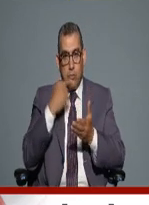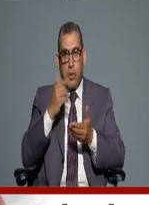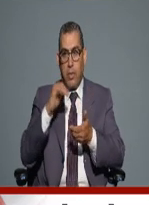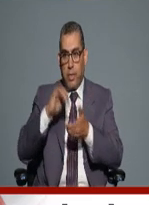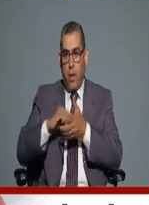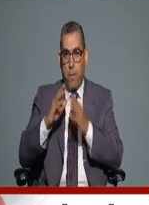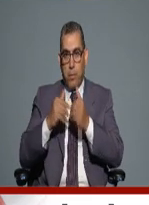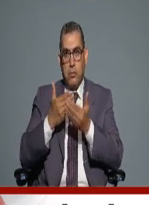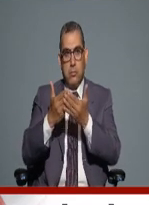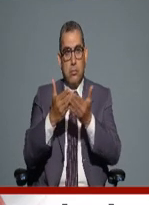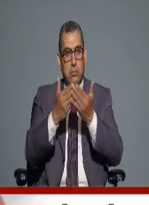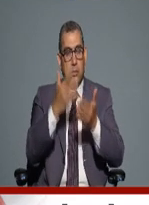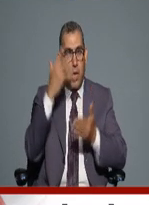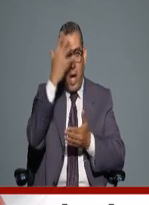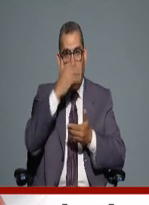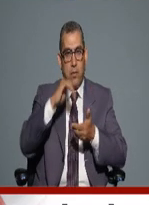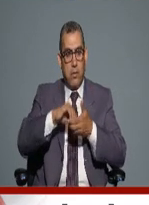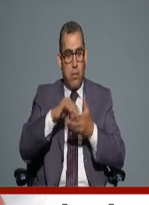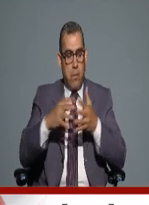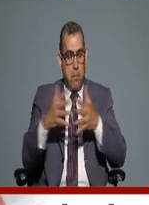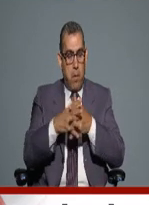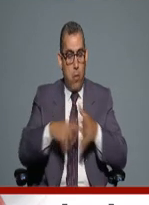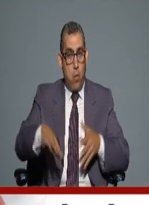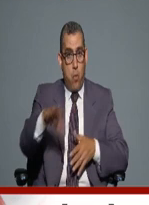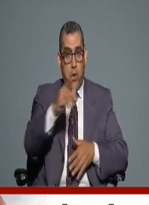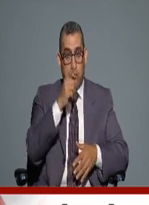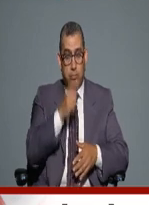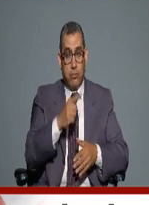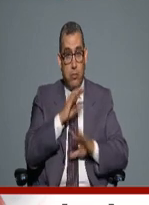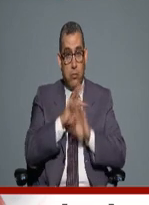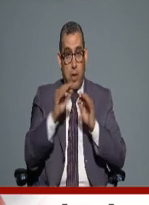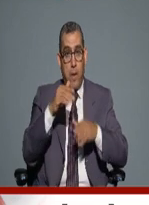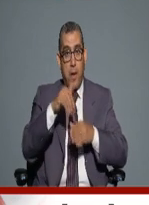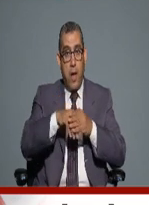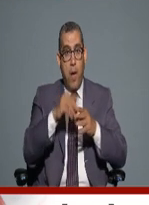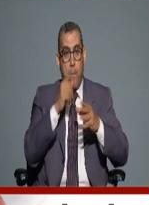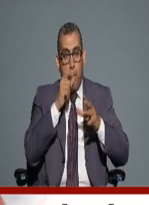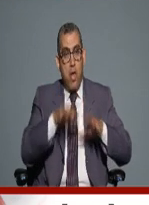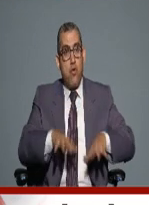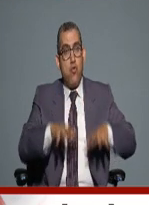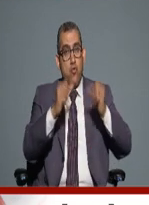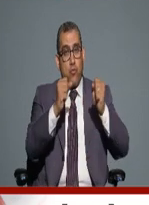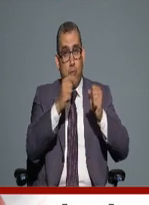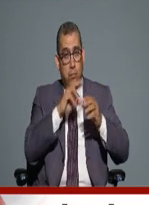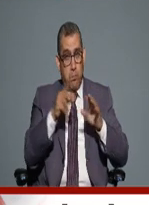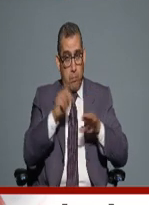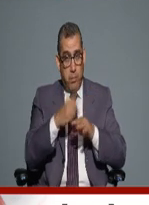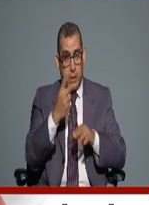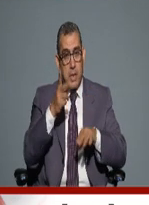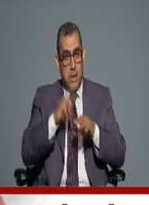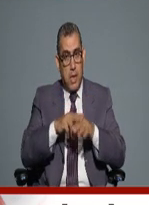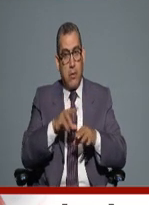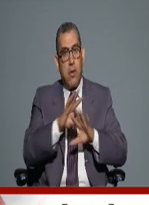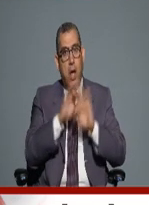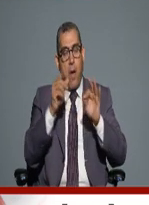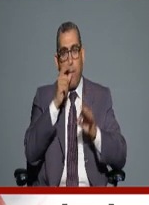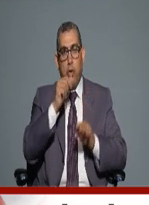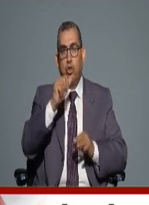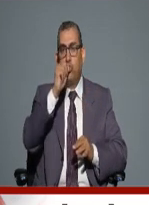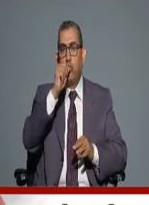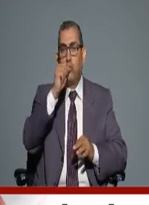مصر مع الدول حوض النيل، مش بس في الخزانات والسدود ولكن كمان في توفير مياه